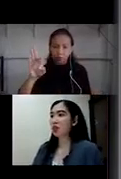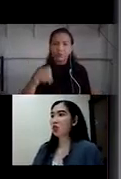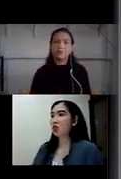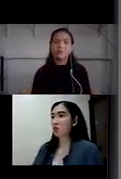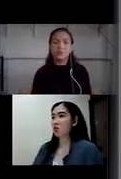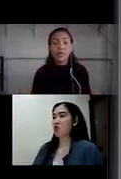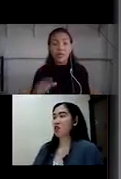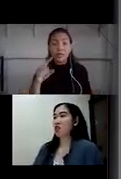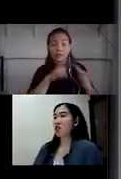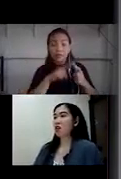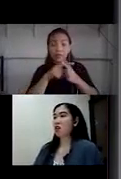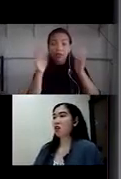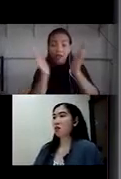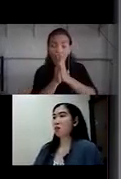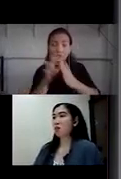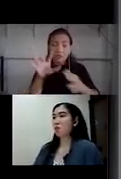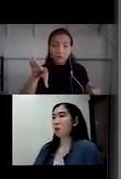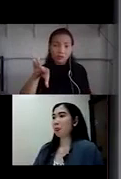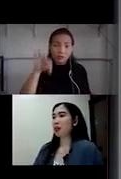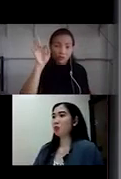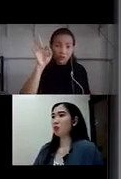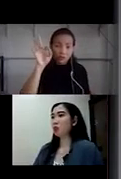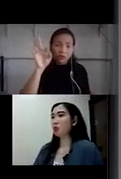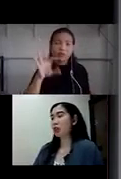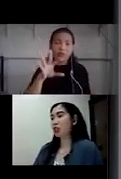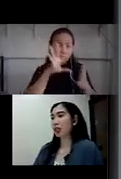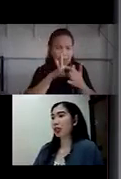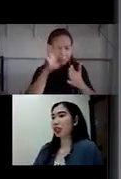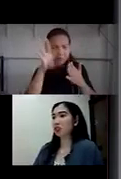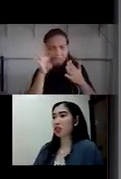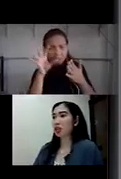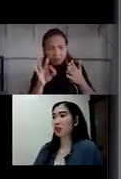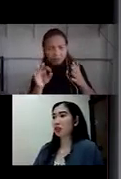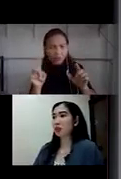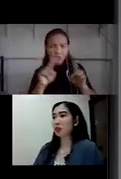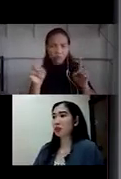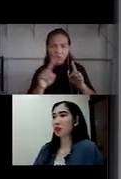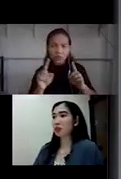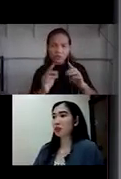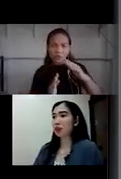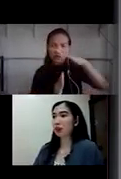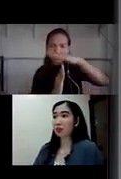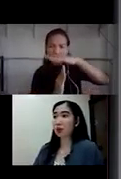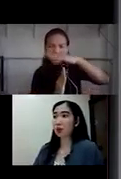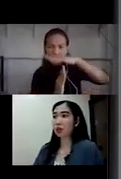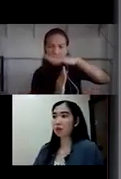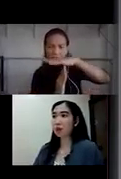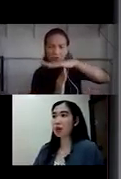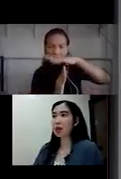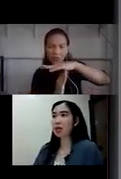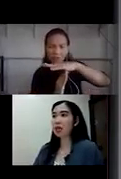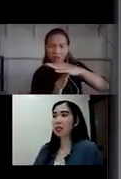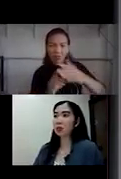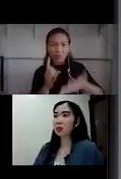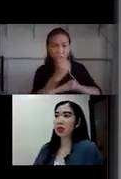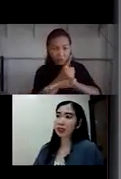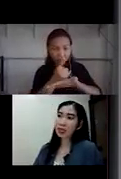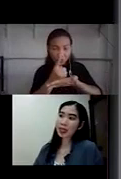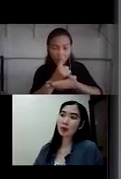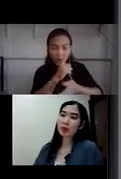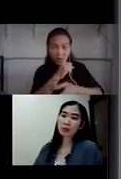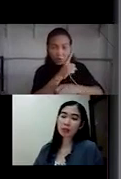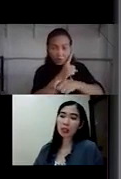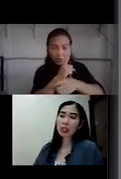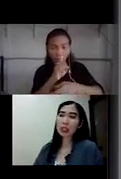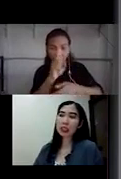papipiliin po kayo kung ano po yung expiration niya. Will it expire in 1 week ba? 1